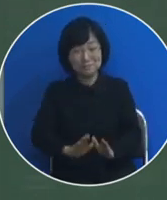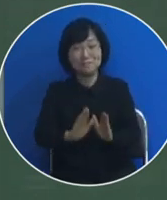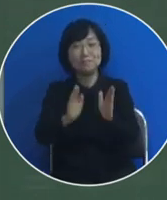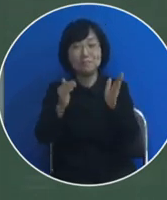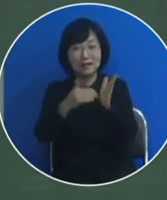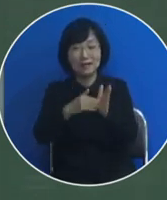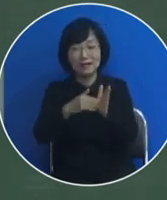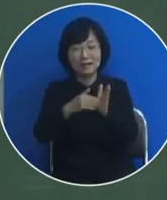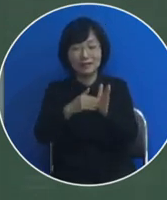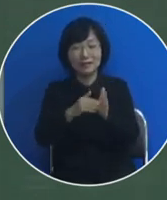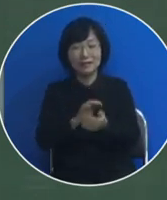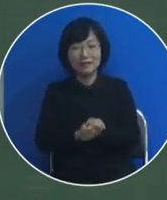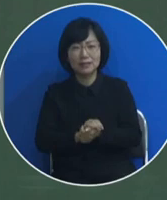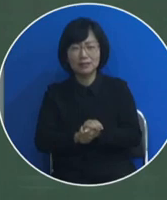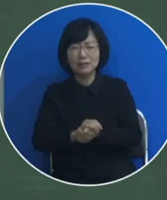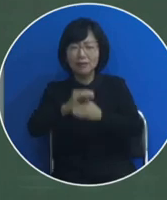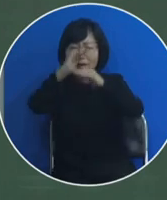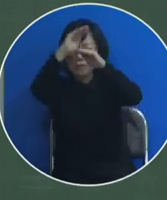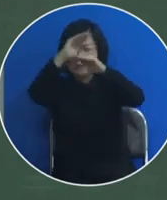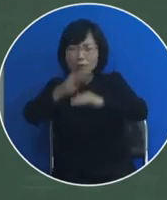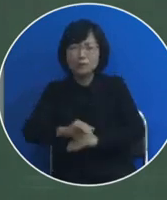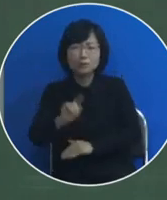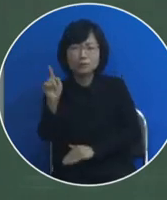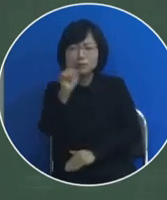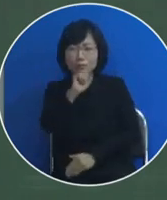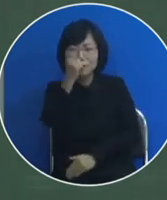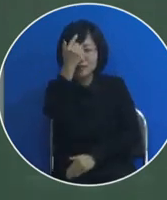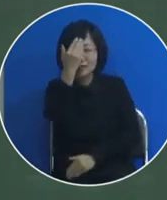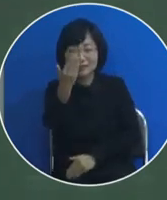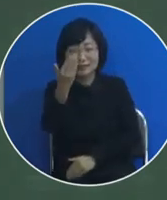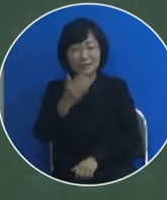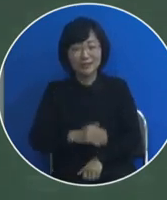came Jesus. 뭘 말하는 겁니까? What does that signify?